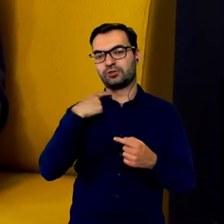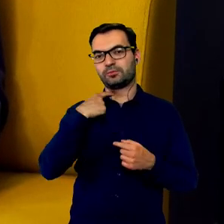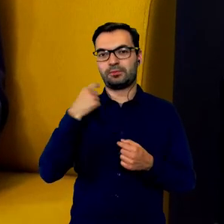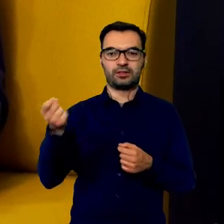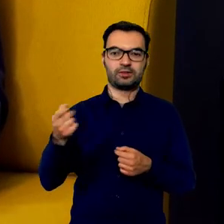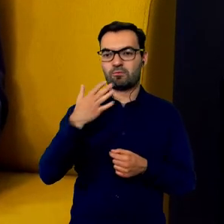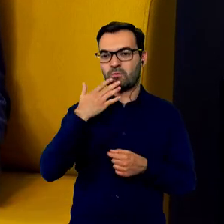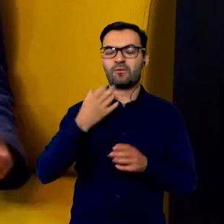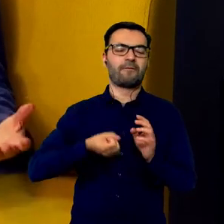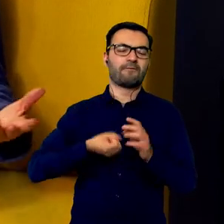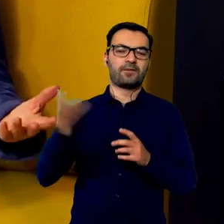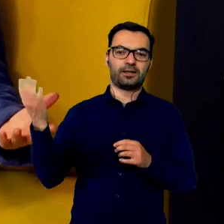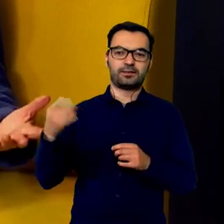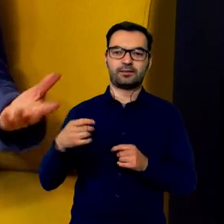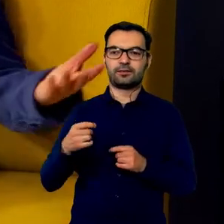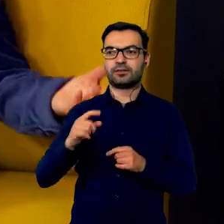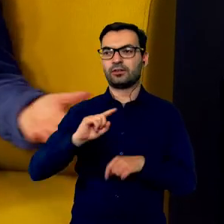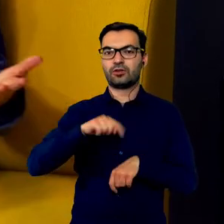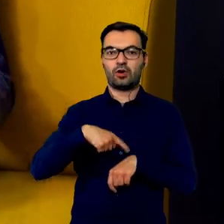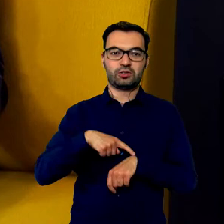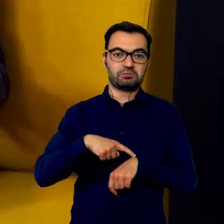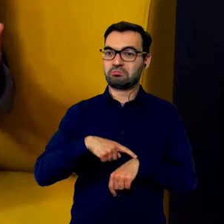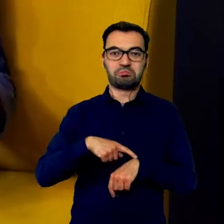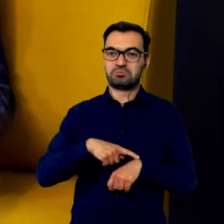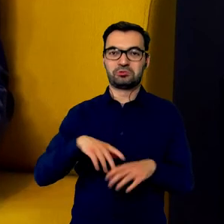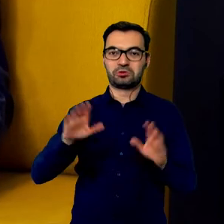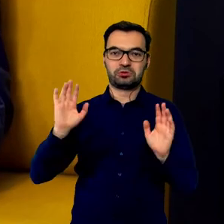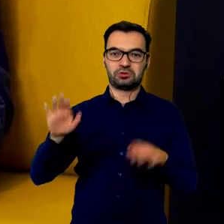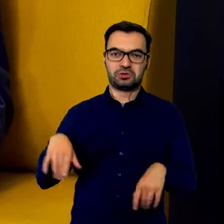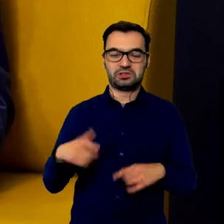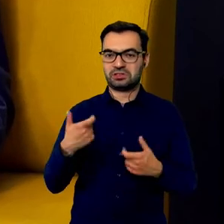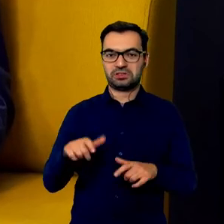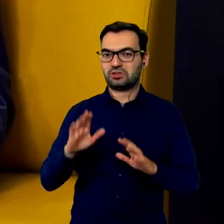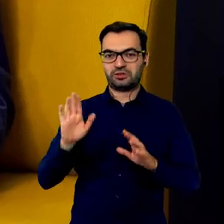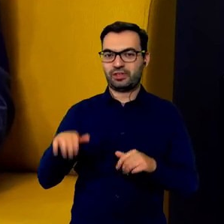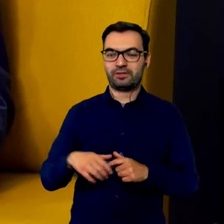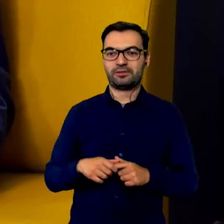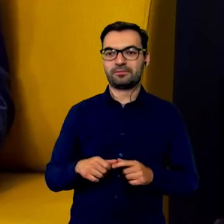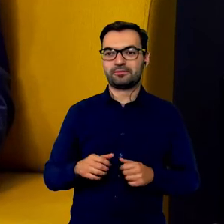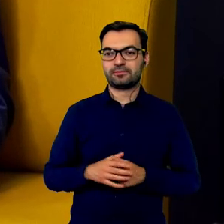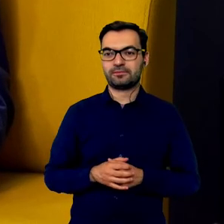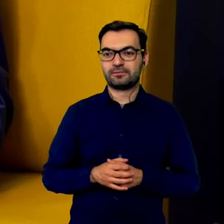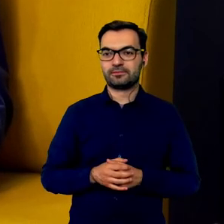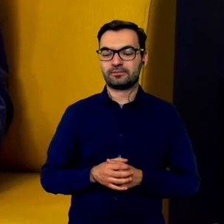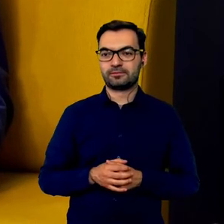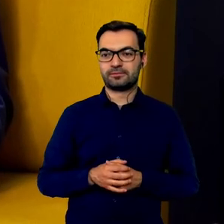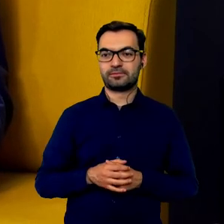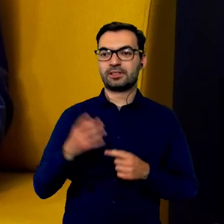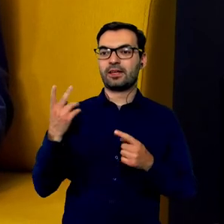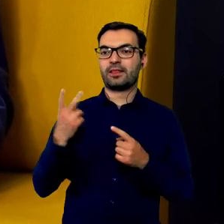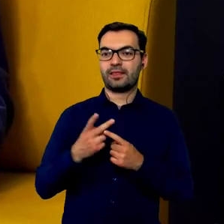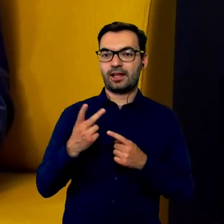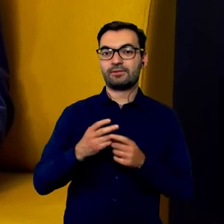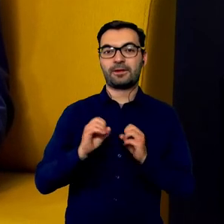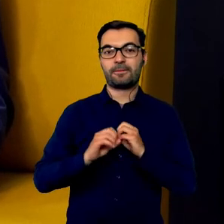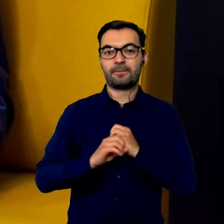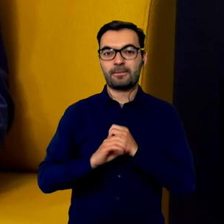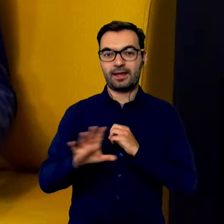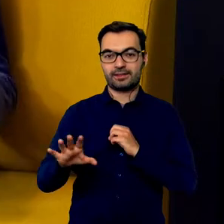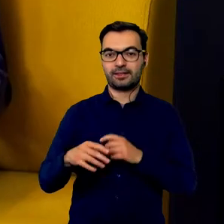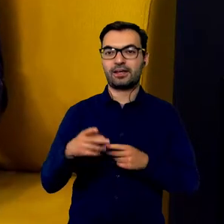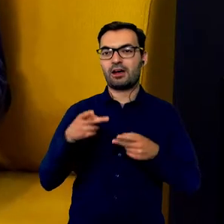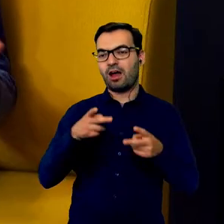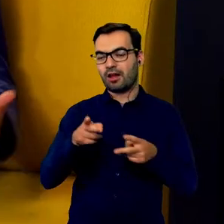bo mówią, że wyjadą i w ciągu godziny nie uciekli, zostawiając wszystko. Ta telewizja i te media